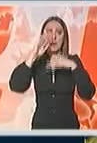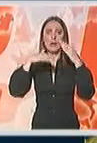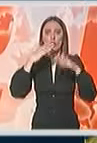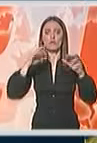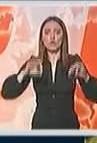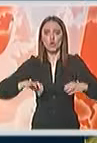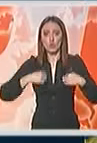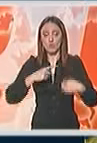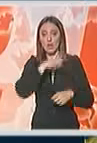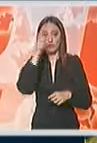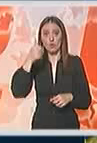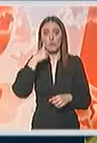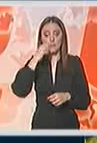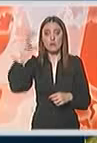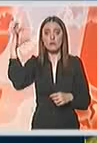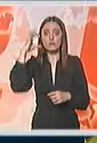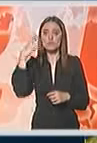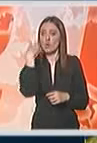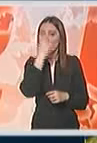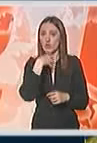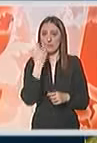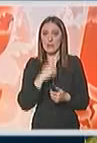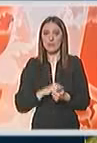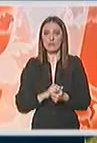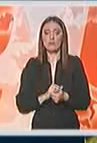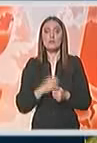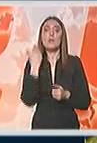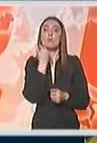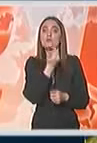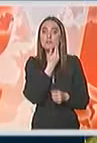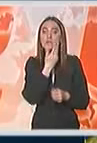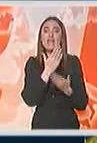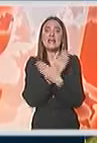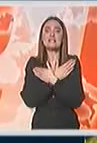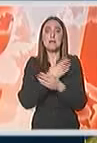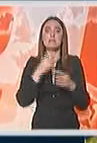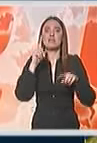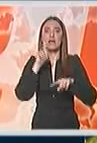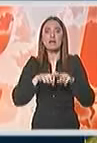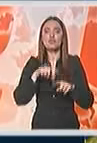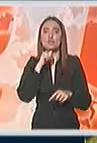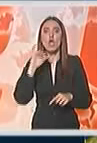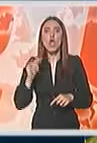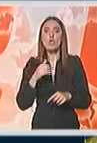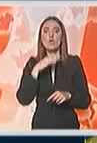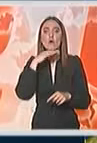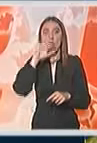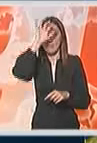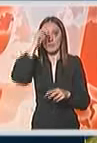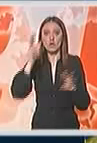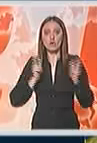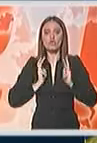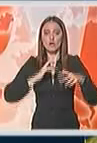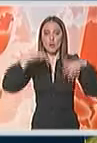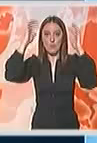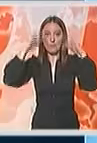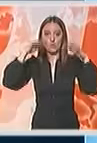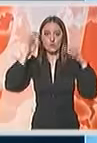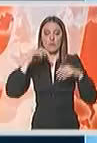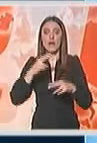jutra, tokom dana pretežno sunčano i toplije. Posle podne na zapadu Grčke i jugu Albanije očekujemo lokalne